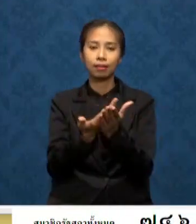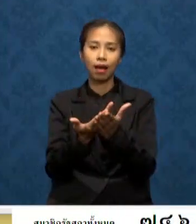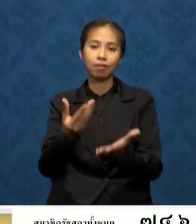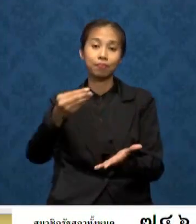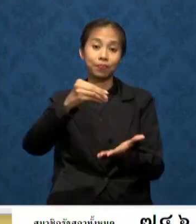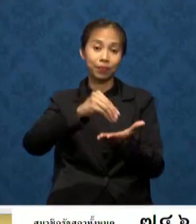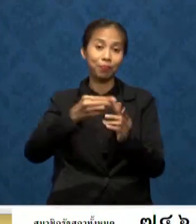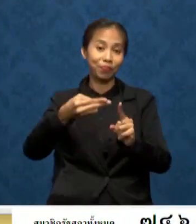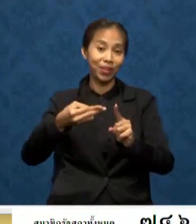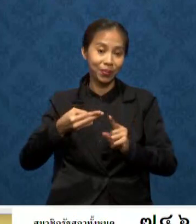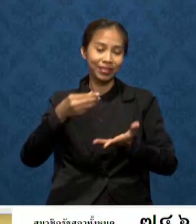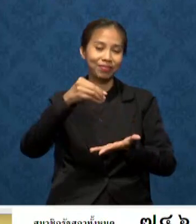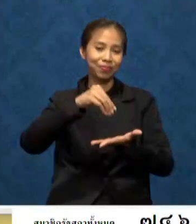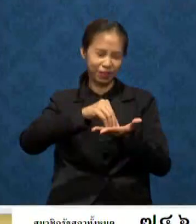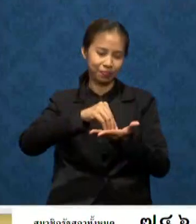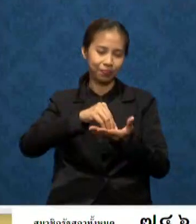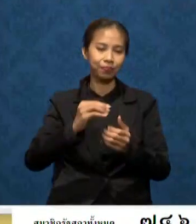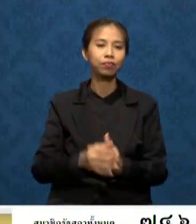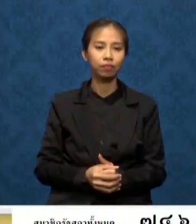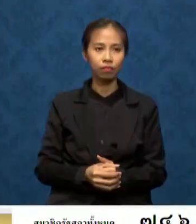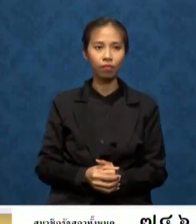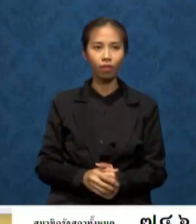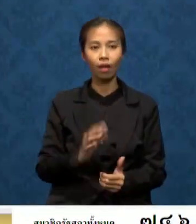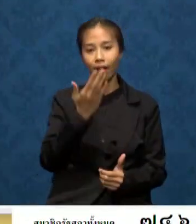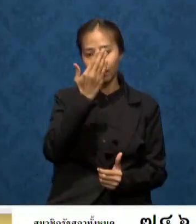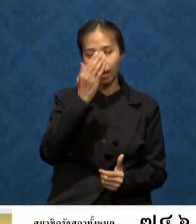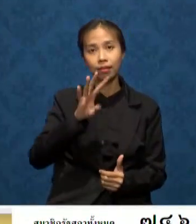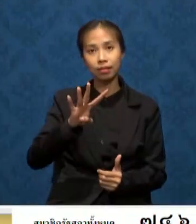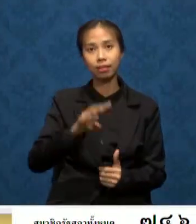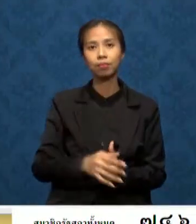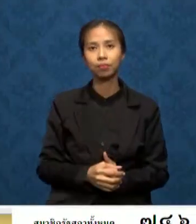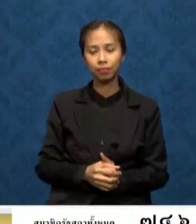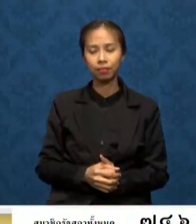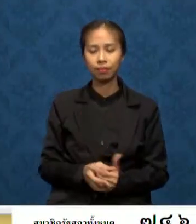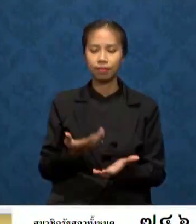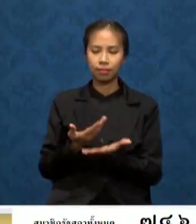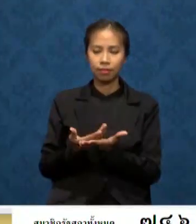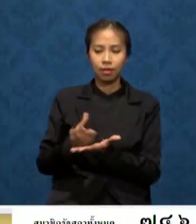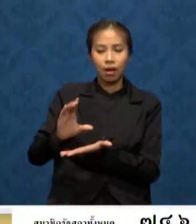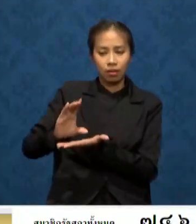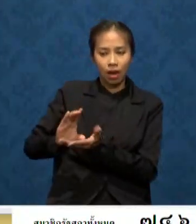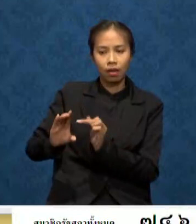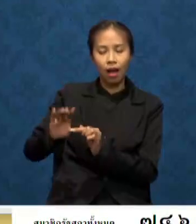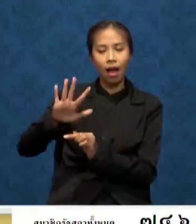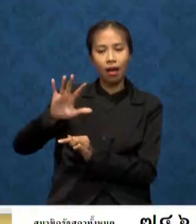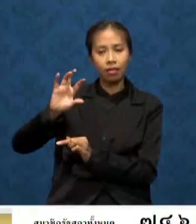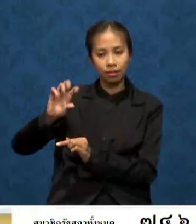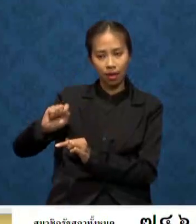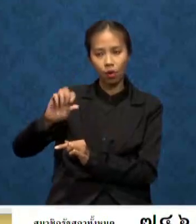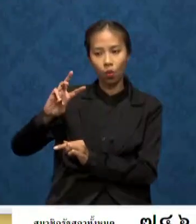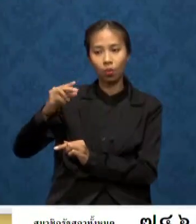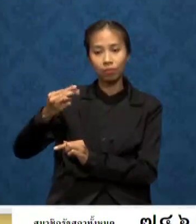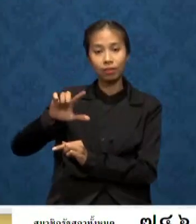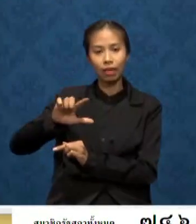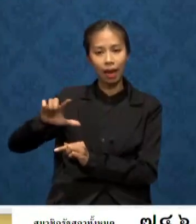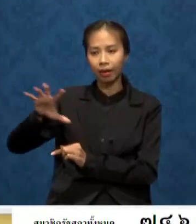10,000บาทผ่านดิจิตอล walletเอกสารหน้า 4แหล่งที่มาของเงิน 56,000ล้านบาทเนี่ย